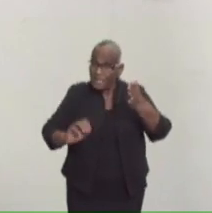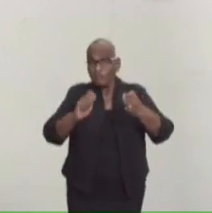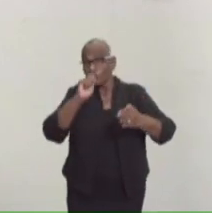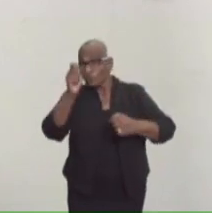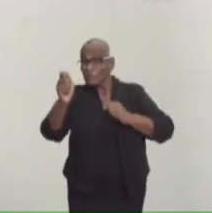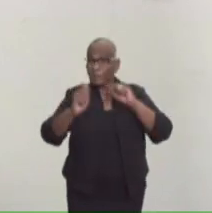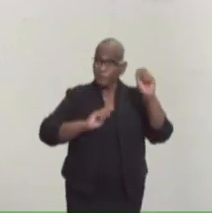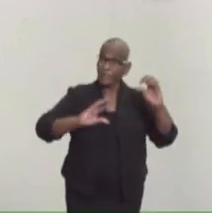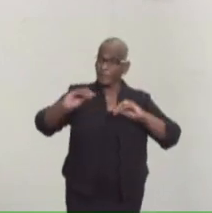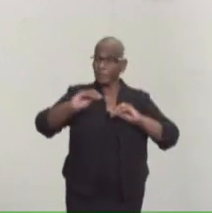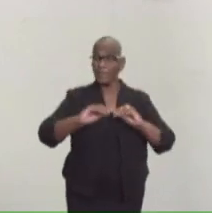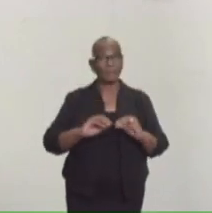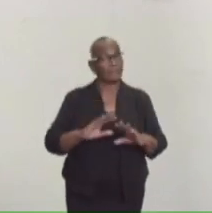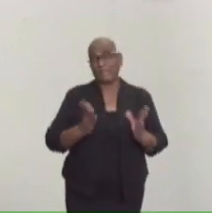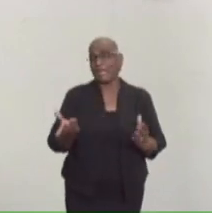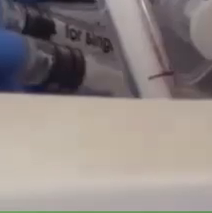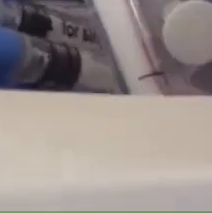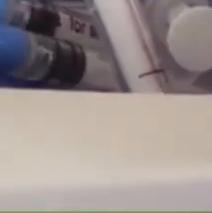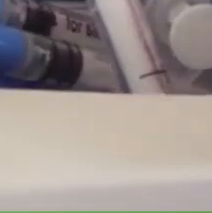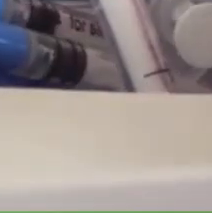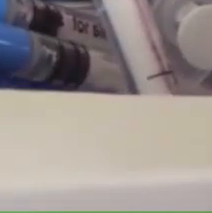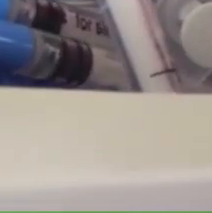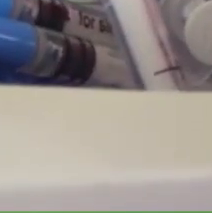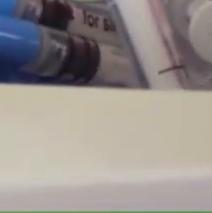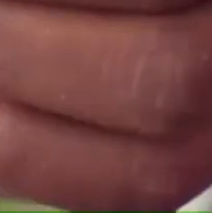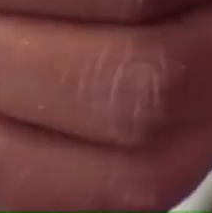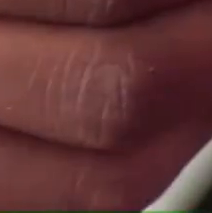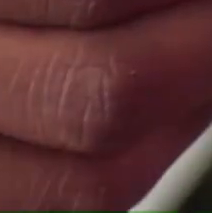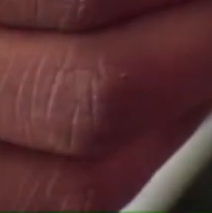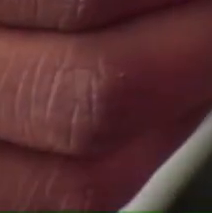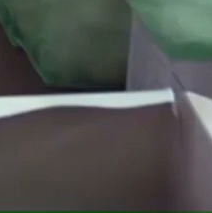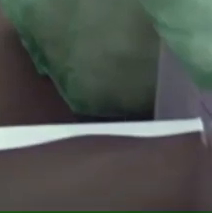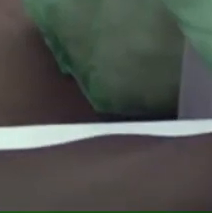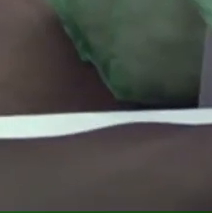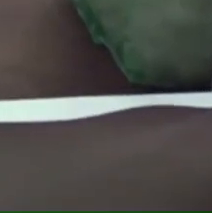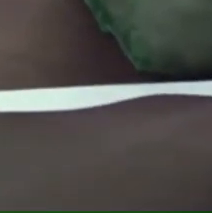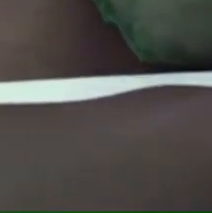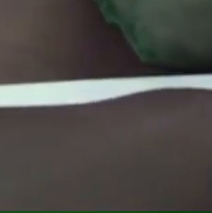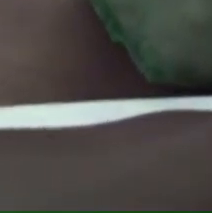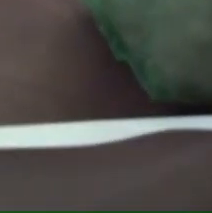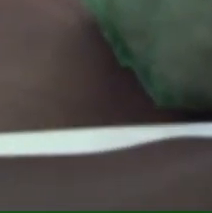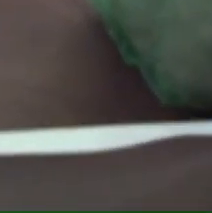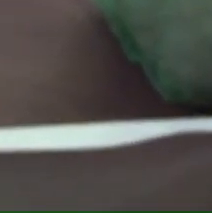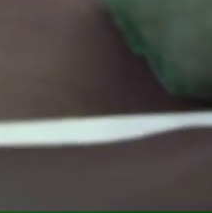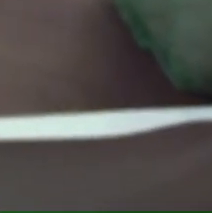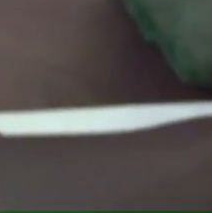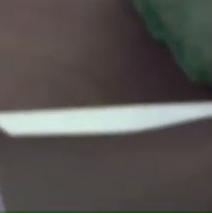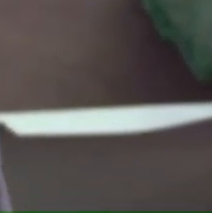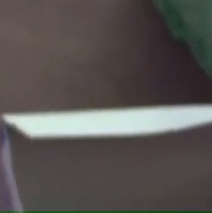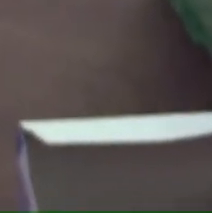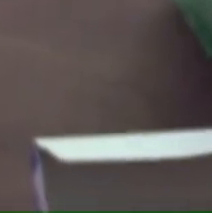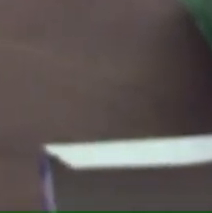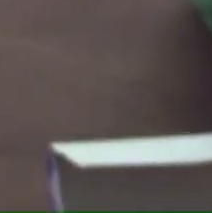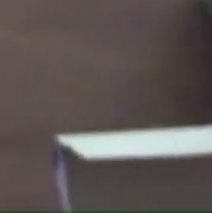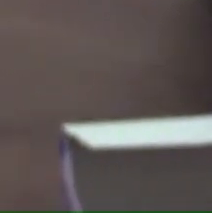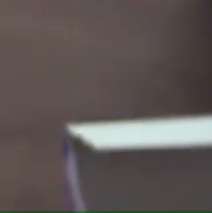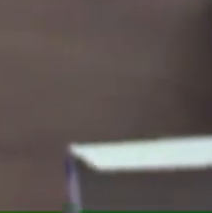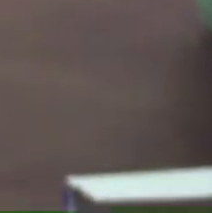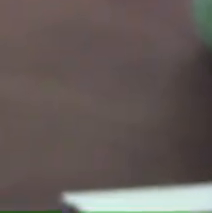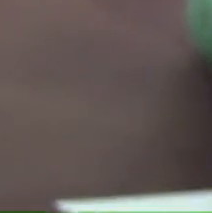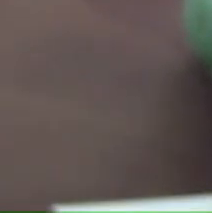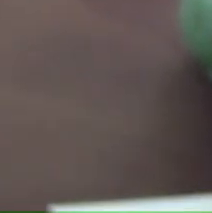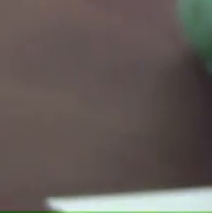bericht hebt kunnen vernemen tot nu toe. Maar de zaken die worden nog steeds uitgewerkt. En één daarvan